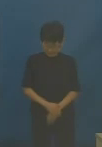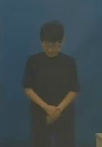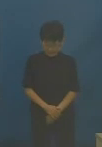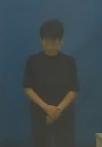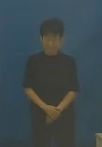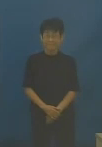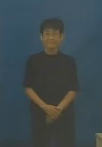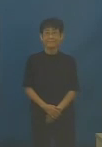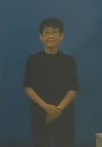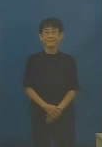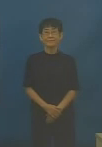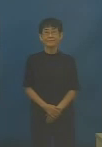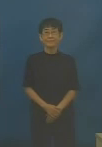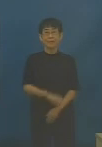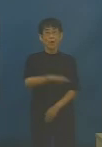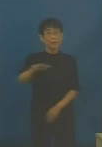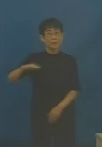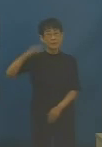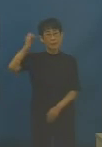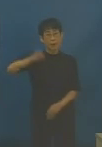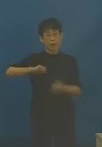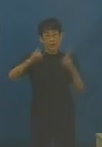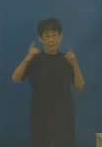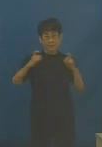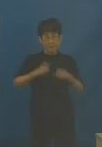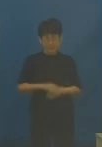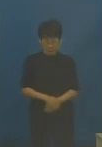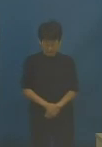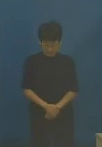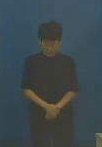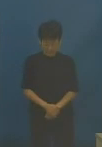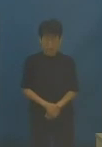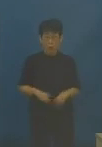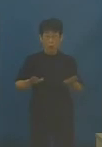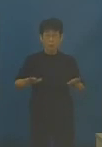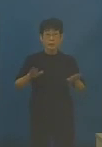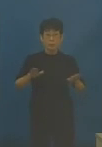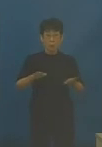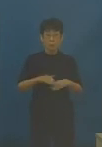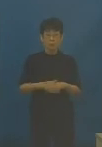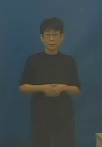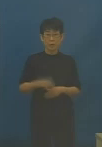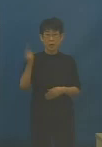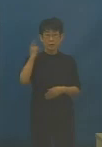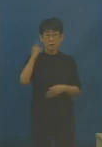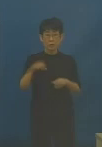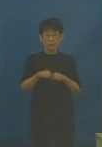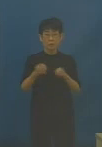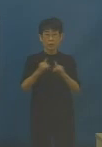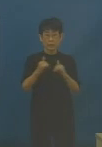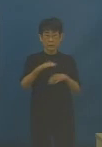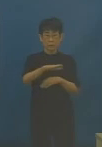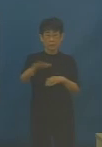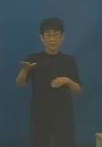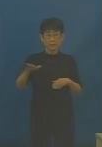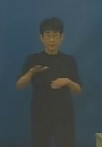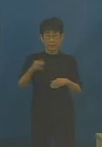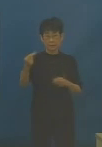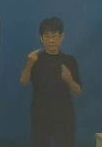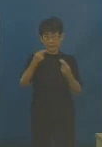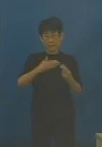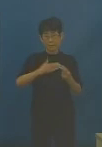。 皆さん、おはようございます。本日も、聴覚障害者の皆様に分かりやすい